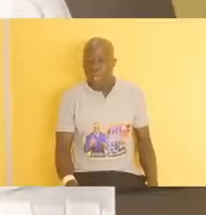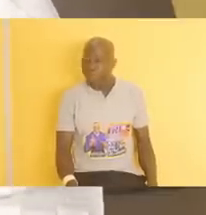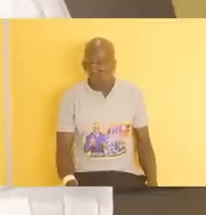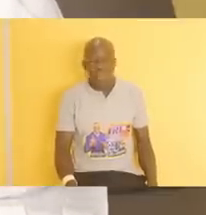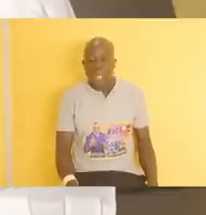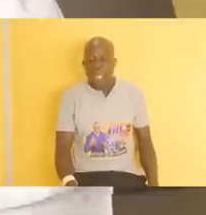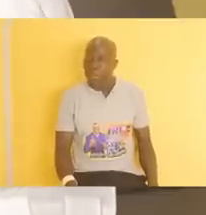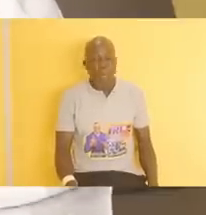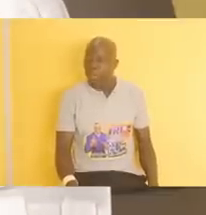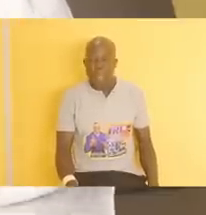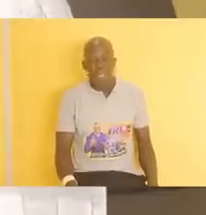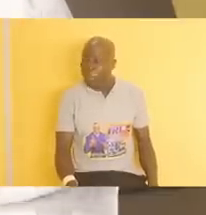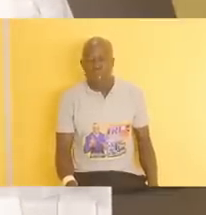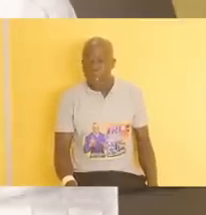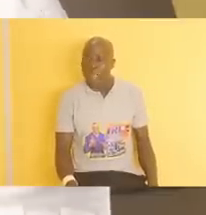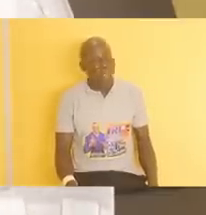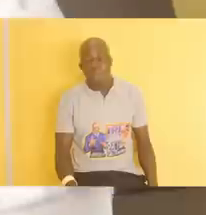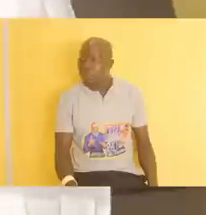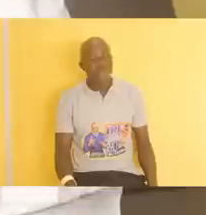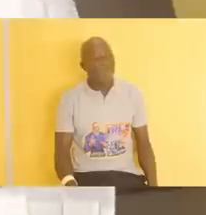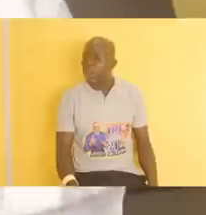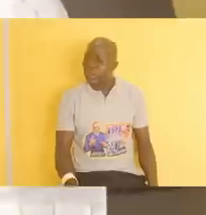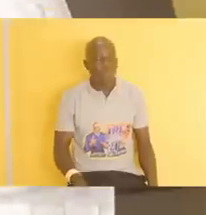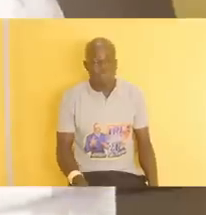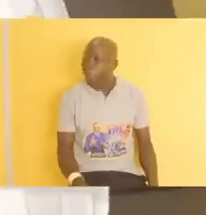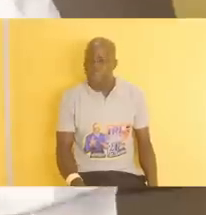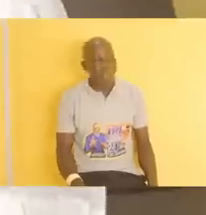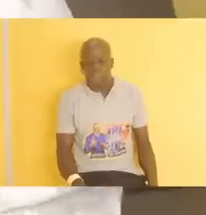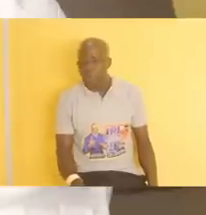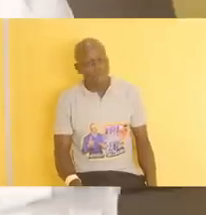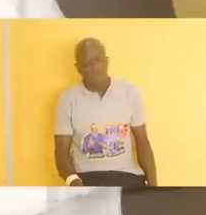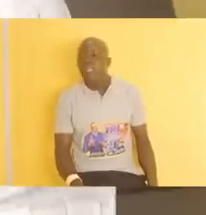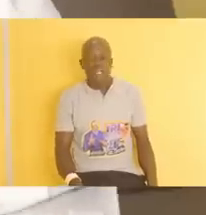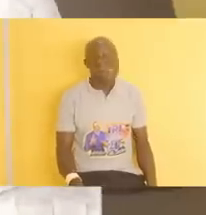my God! Oh my God! Oh my God! Oh my God! Oh my God! Oh my God! Oh my God! Oh my God! Oh my God! Oh my God! Oh my God! Oh my God! Oh my God! Oh my God! Oh my God! Oh my God! Oh my God! Oh my God! Oh my God!